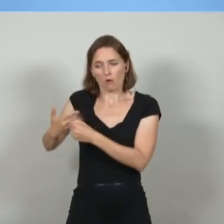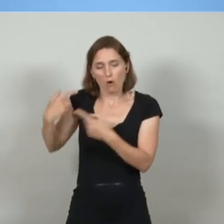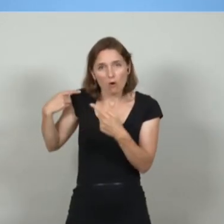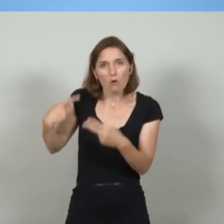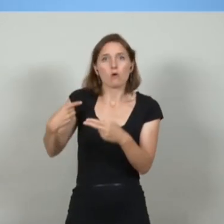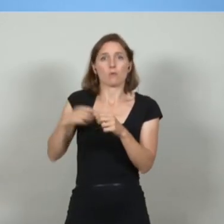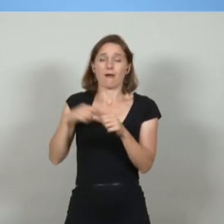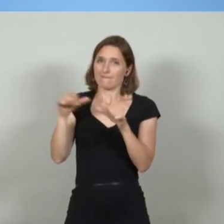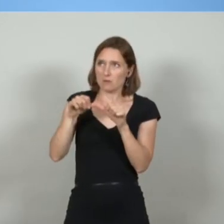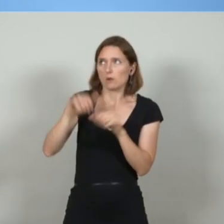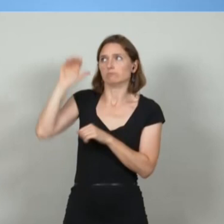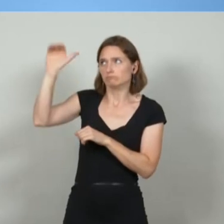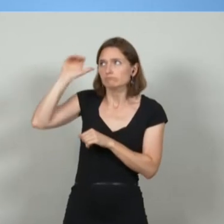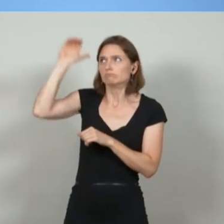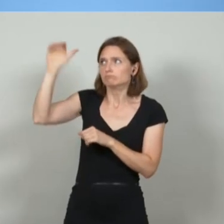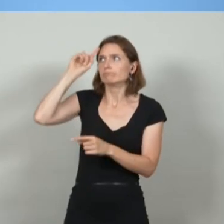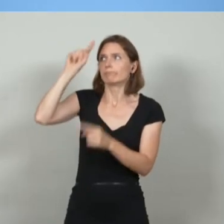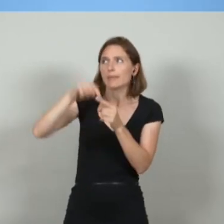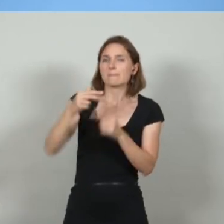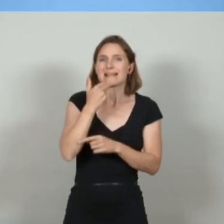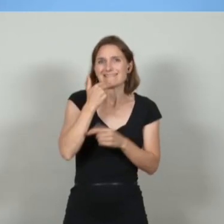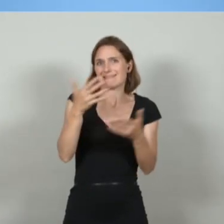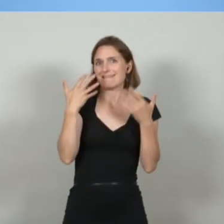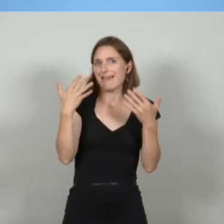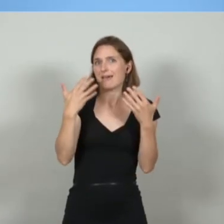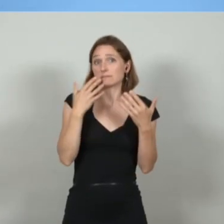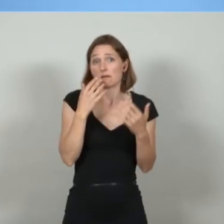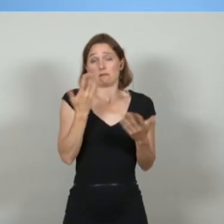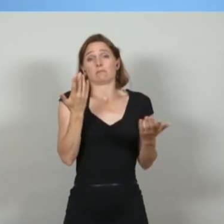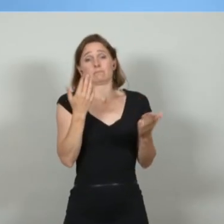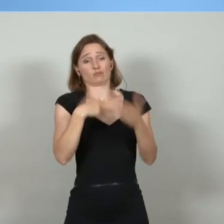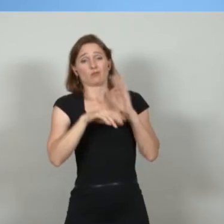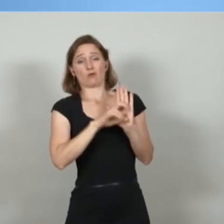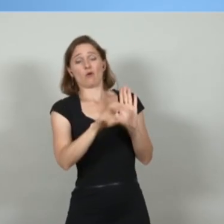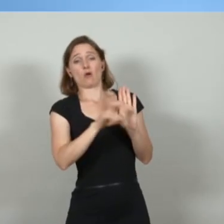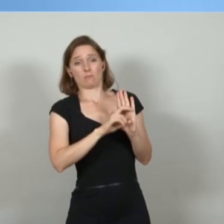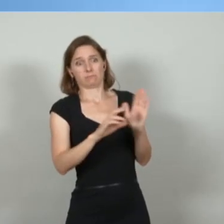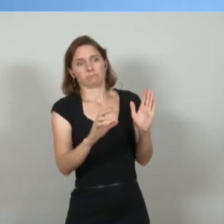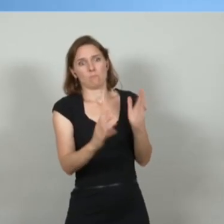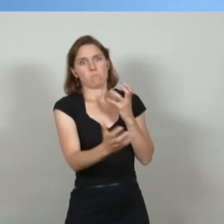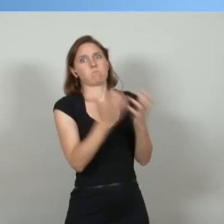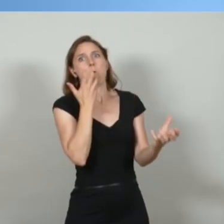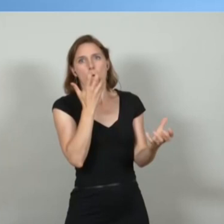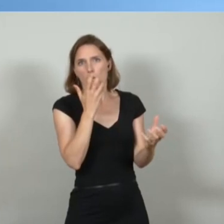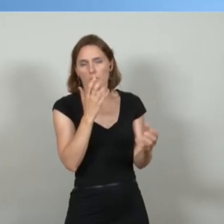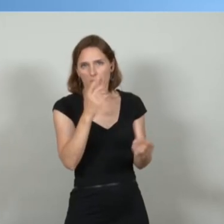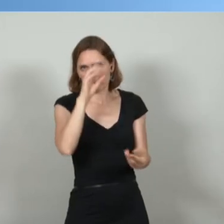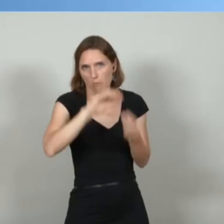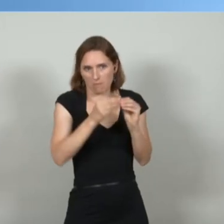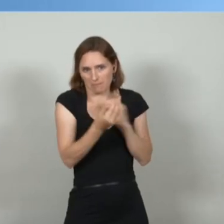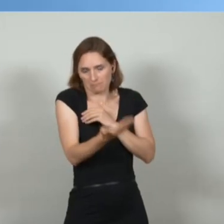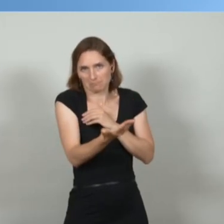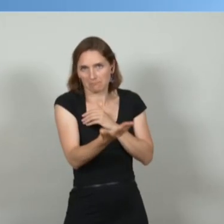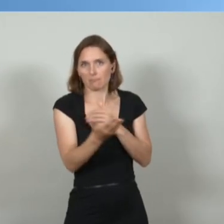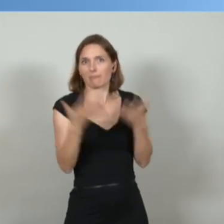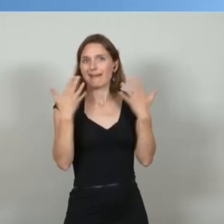enjeux de qualité de l'air qui sont quand même le premier sujet à Grenoble sur lequel vous avez refusé des vœux pour essayer de pousser un certain